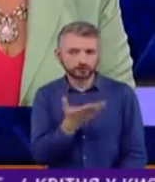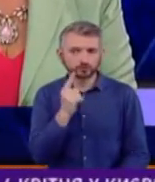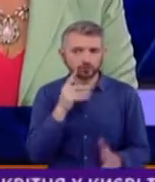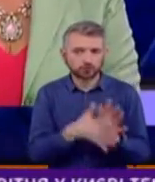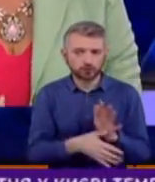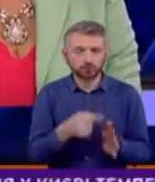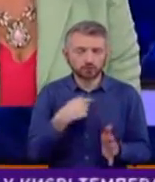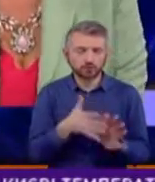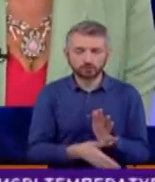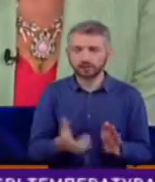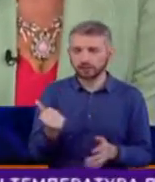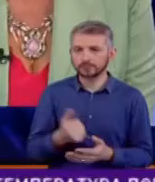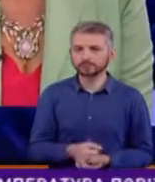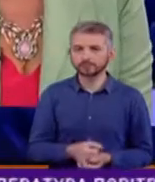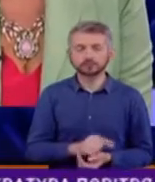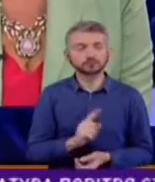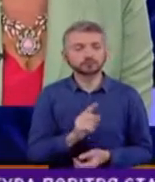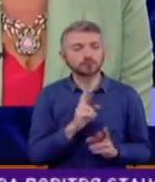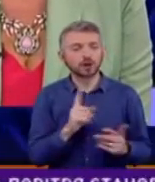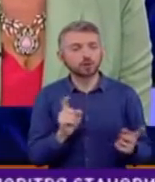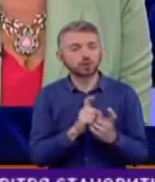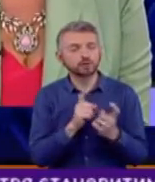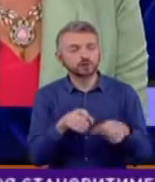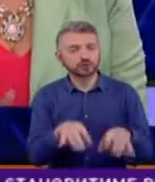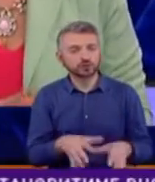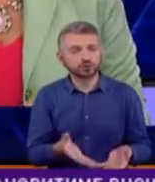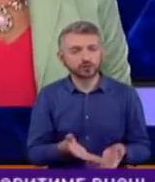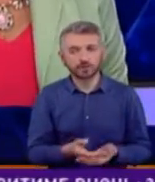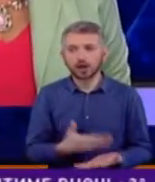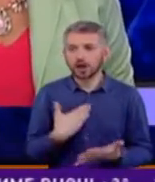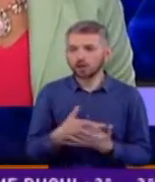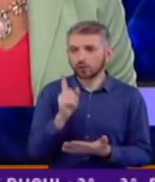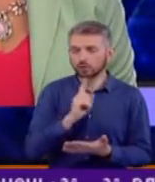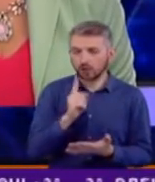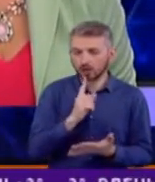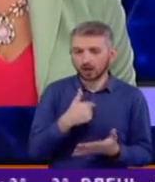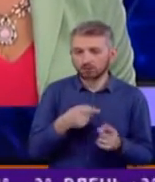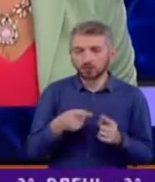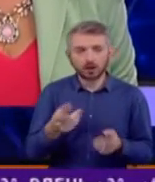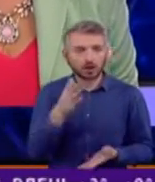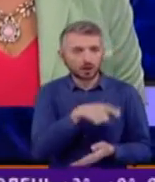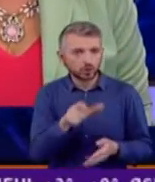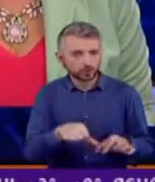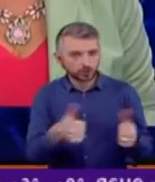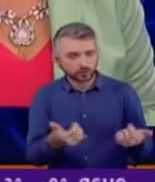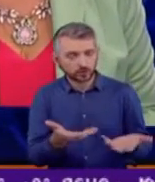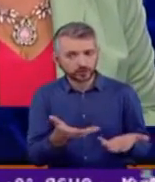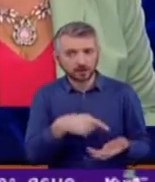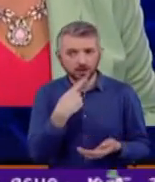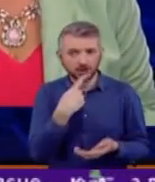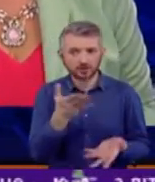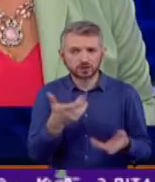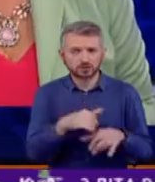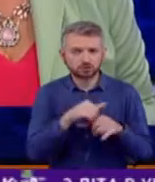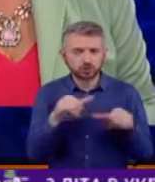вообще... Ну, зрозумел, да. Так. І що, як ці конфлікти вирішуються, якщо вирішуються? А люди, може, розводяться просто. Кажуть, що